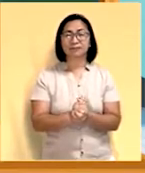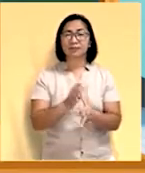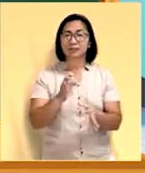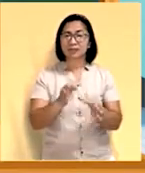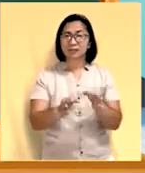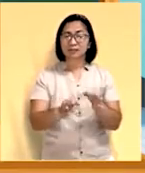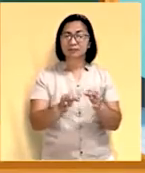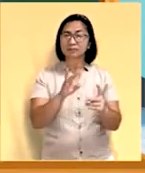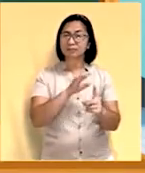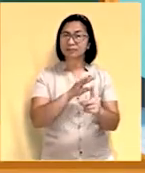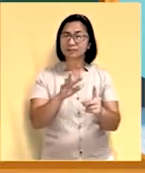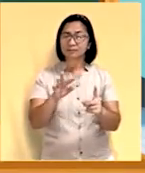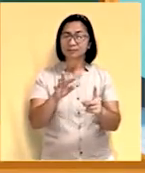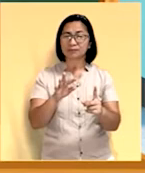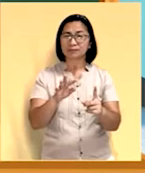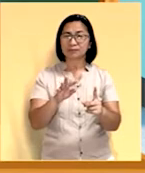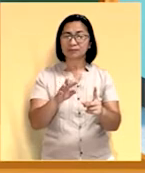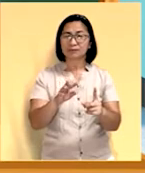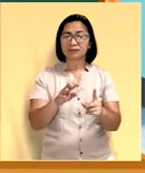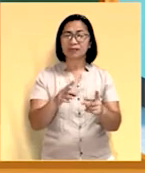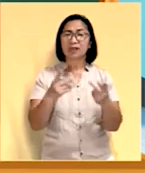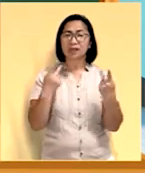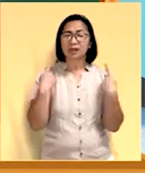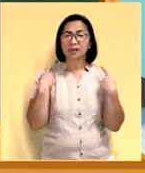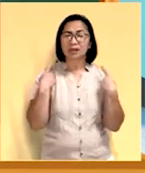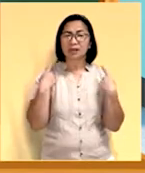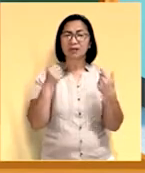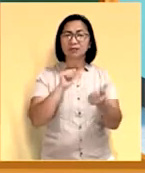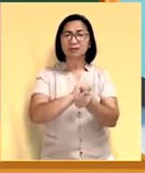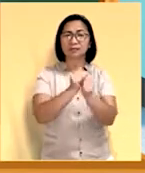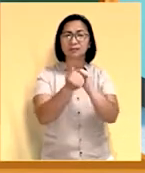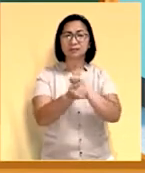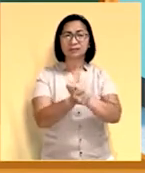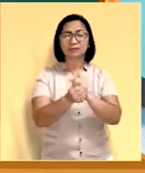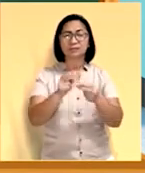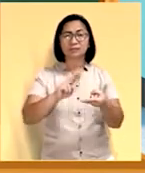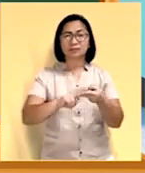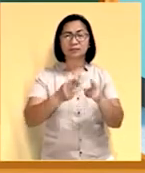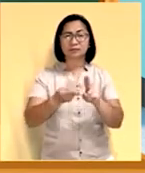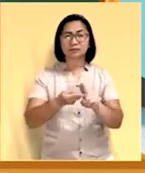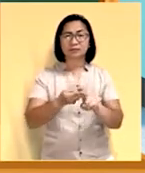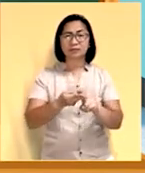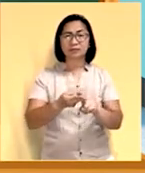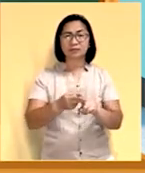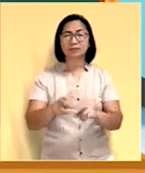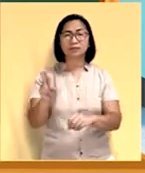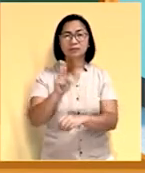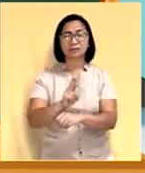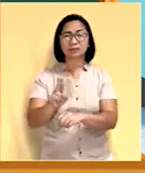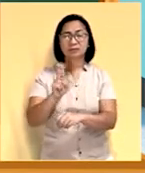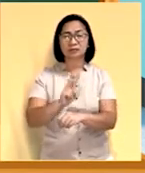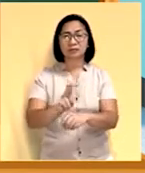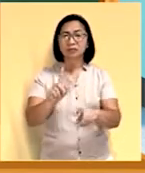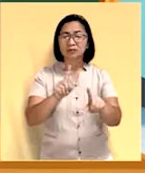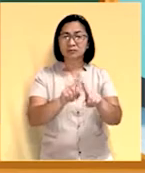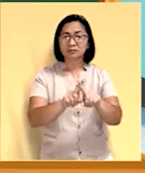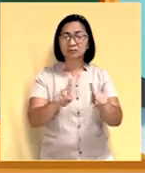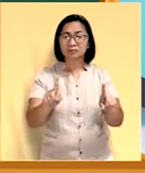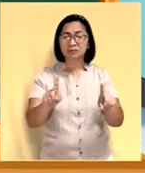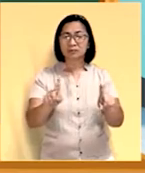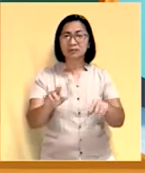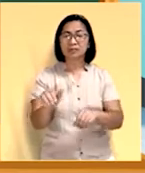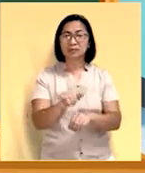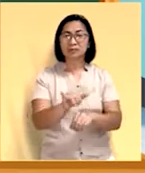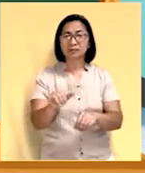Kung mapapansin nyo, nagkaroon ng pagbabago sa mga numbers na ginamit. Ngunit pareho lang